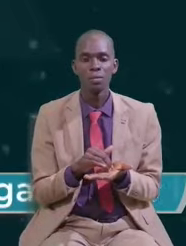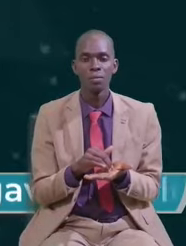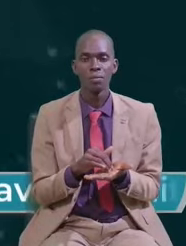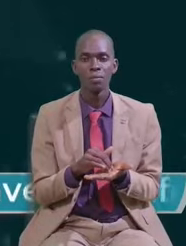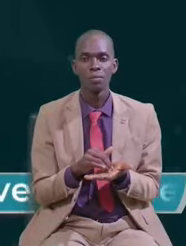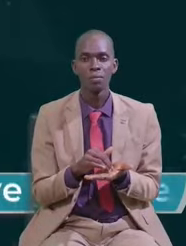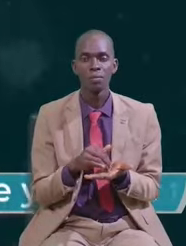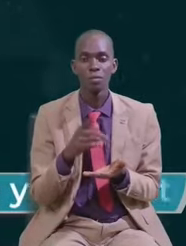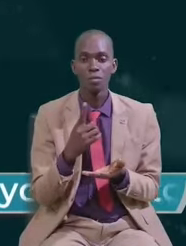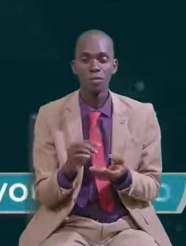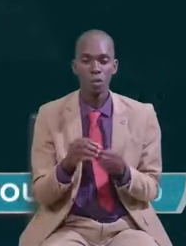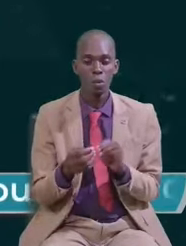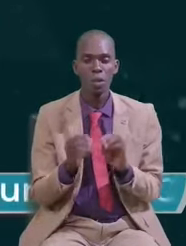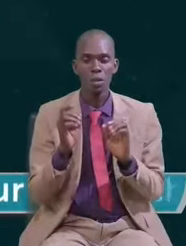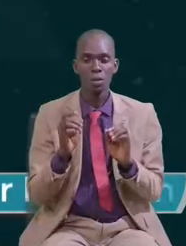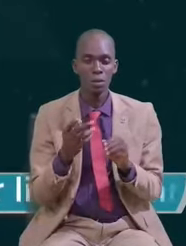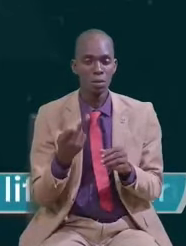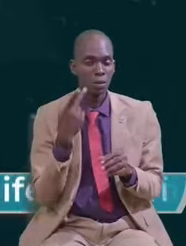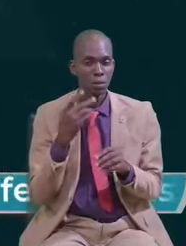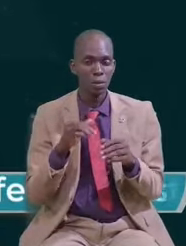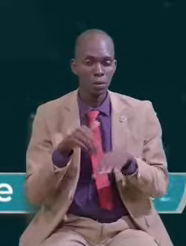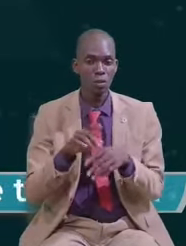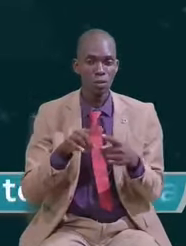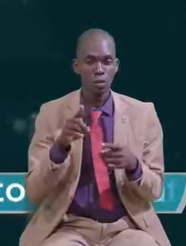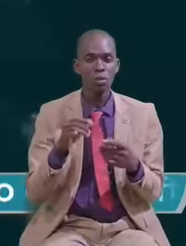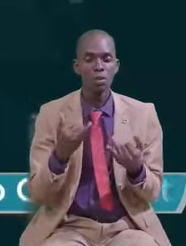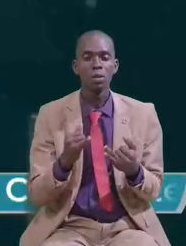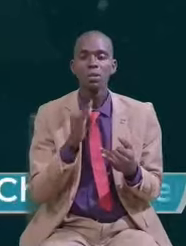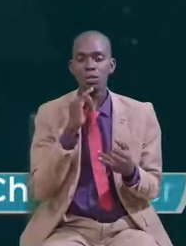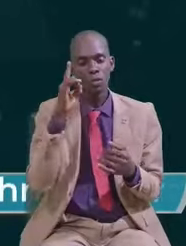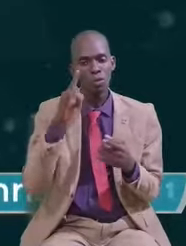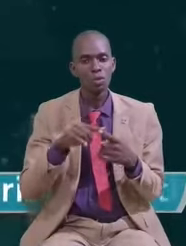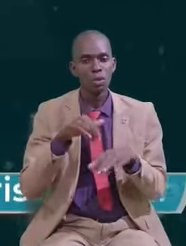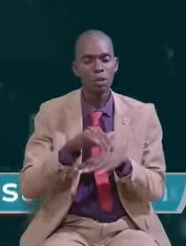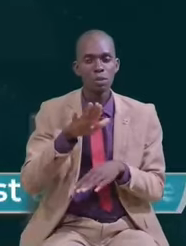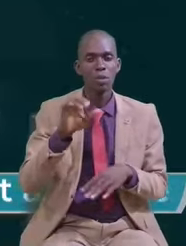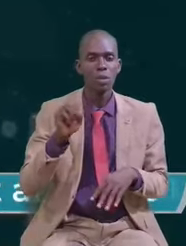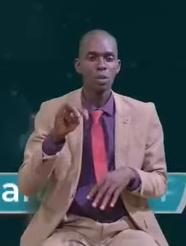vous pouvez nous envoyer vos coordonnées